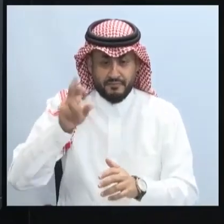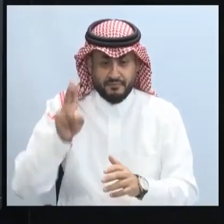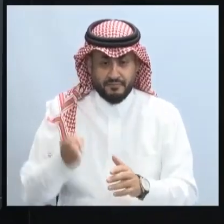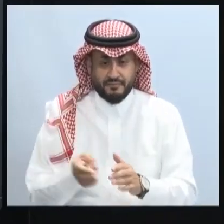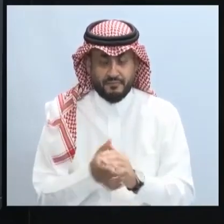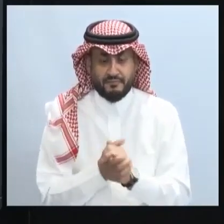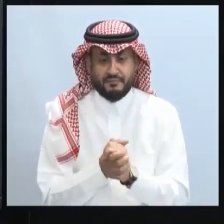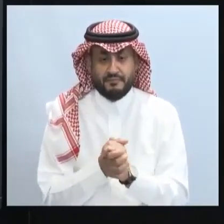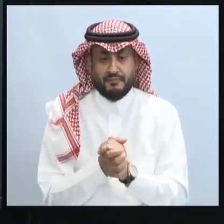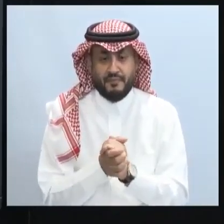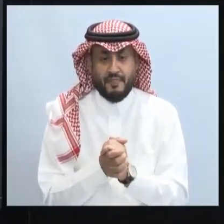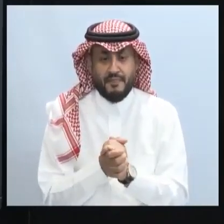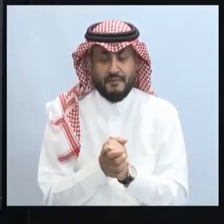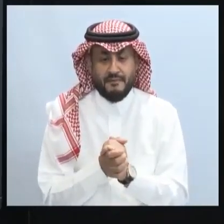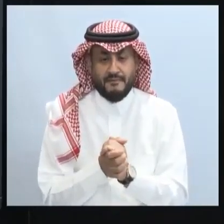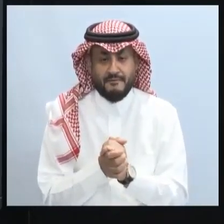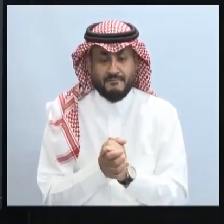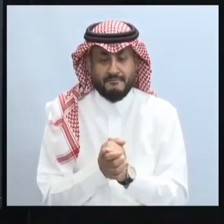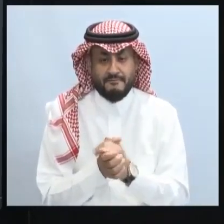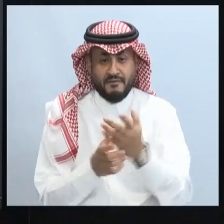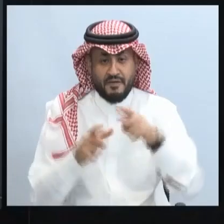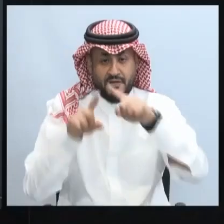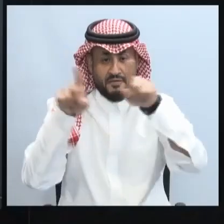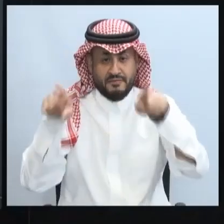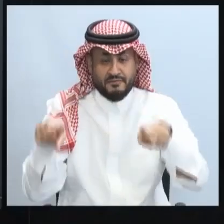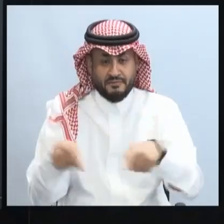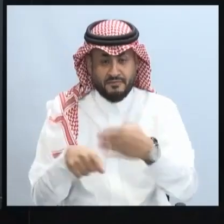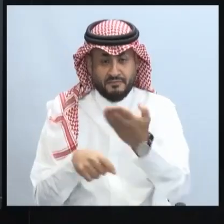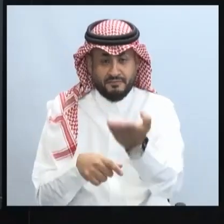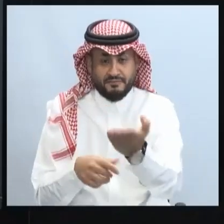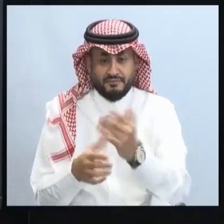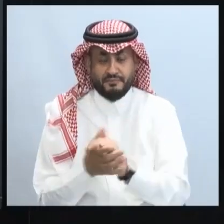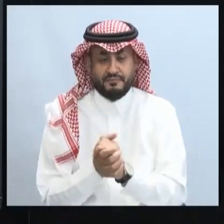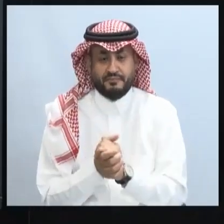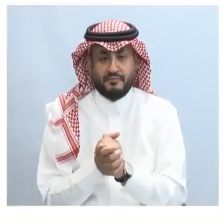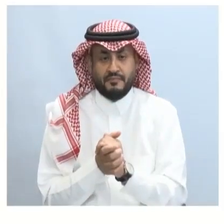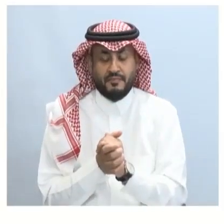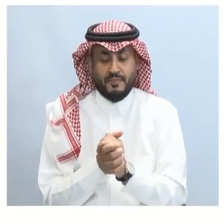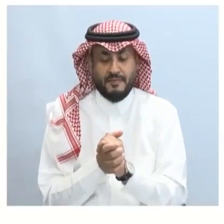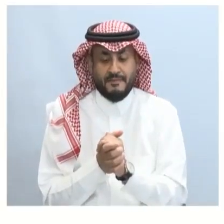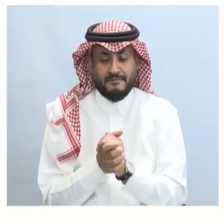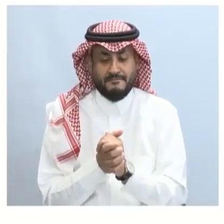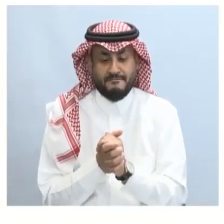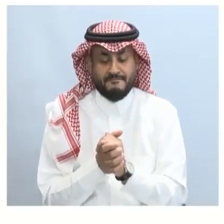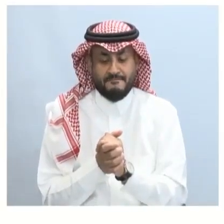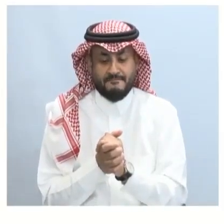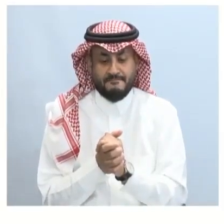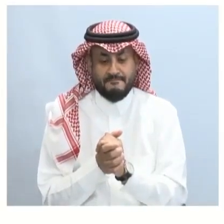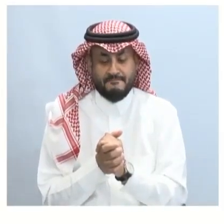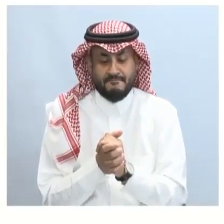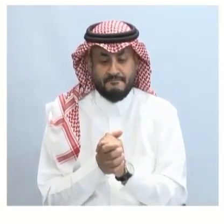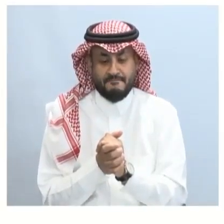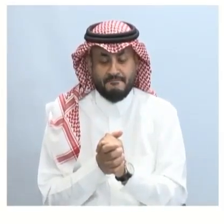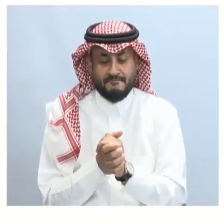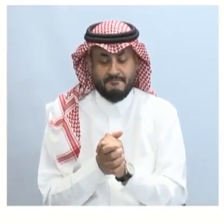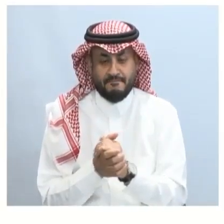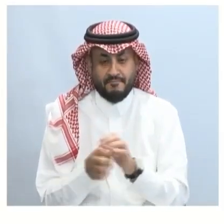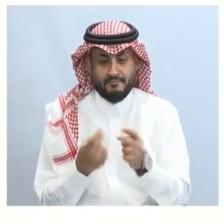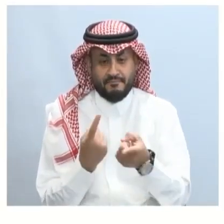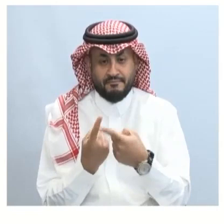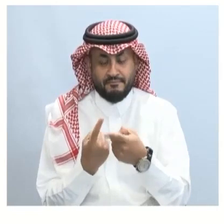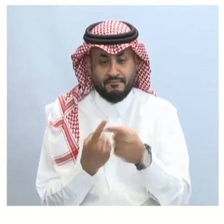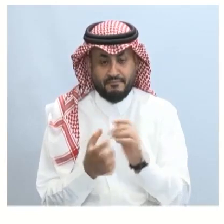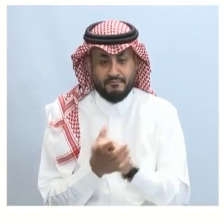فواز العقيل والى بطاقه درسنا لهذا اليوم اولا